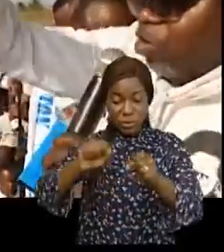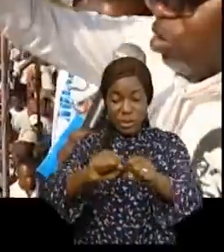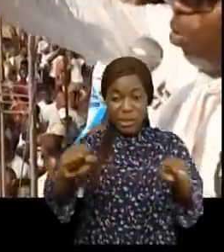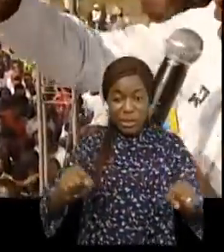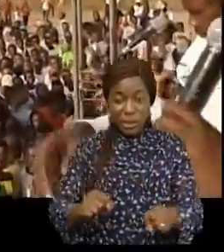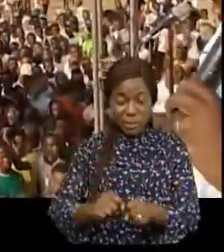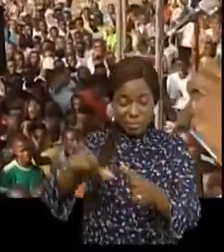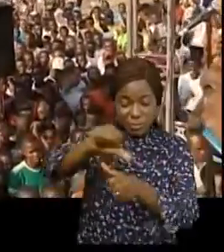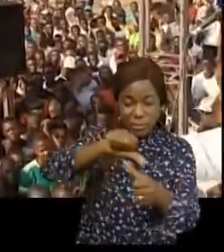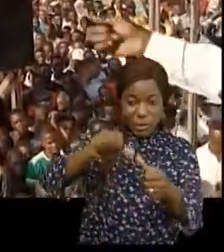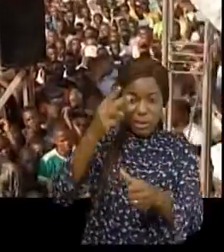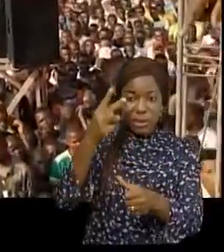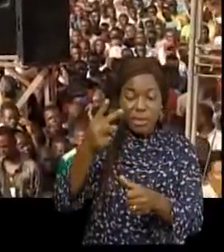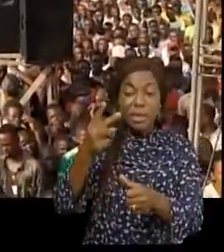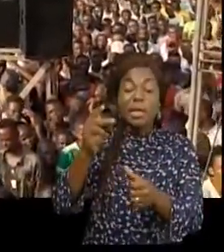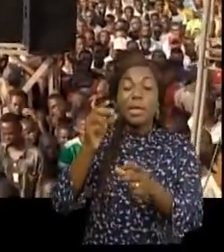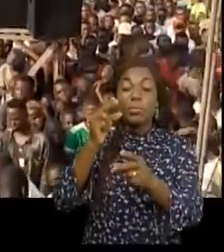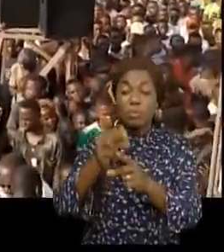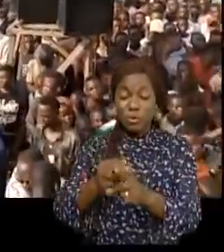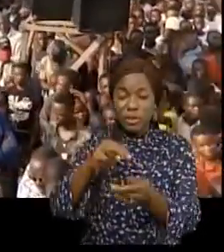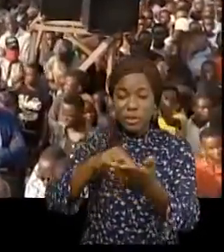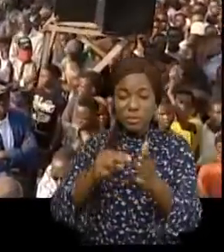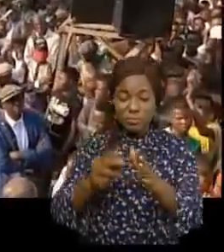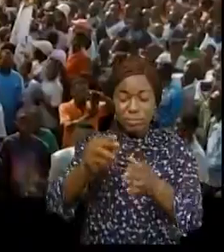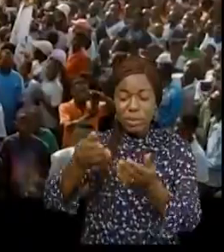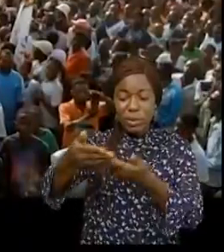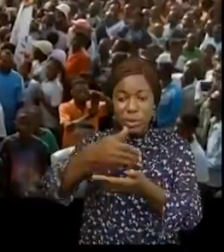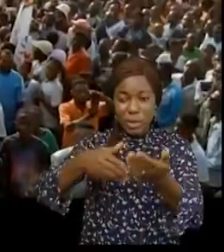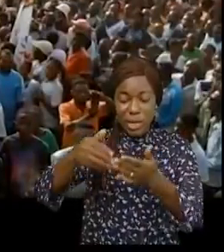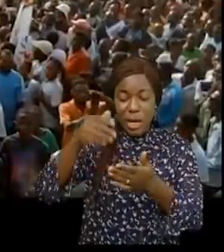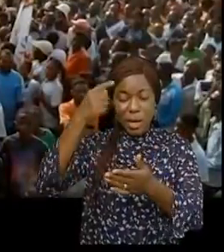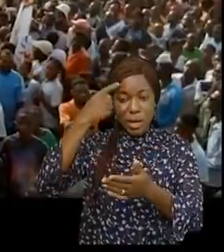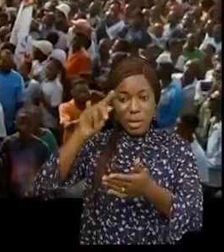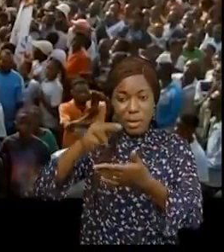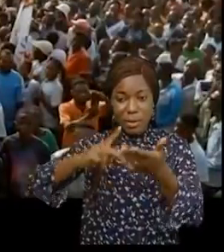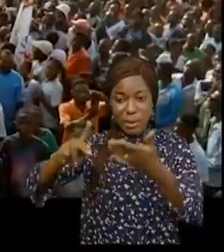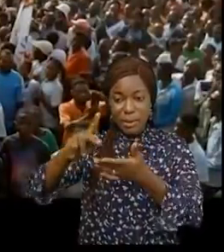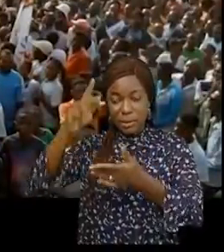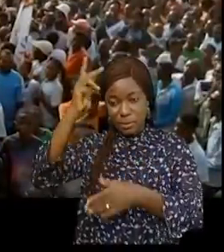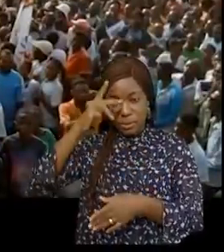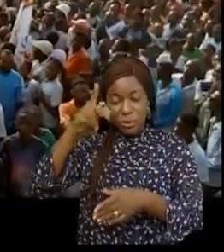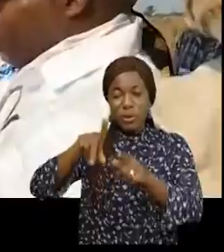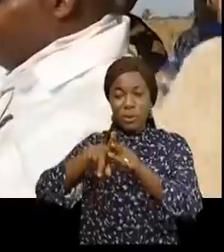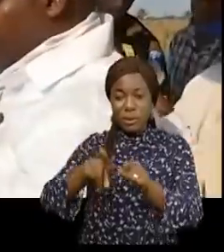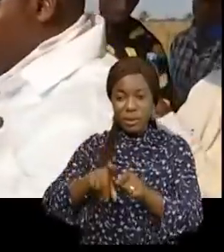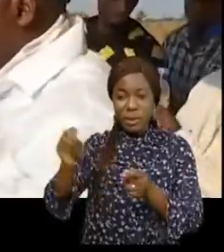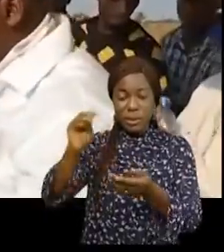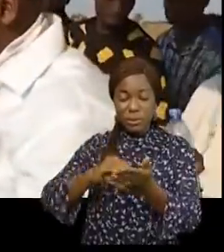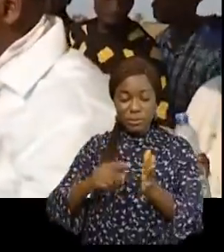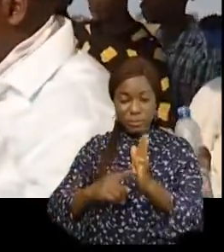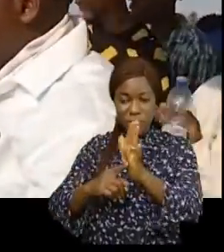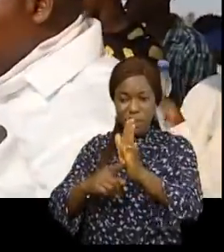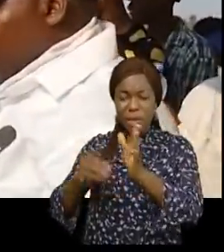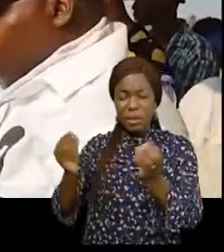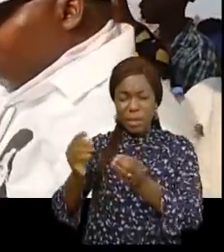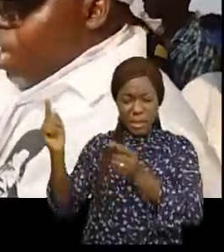résume à deux mots seulement, redynamisation et implantation du parti à travers le pays. Il a par la suite présenté les motivations et a